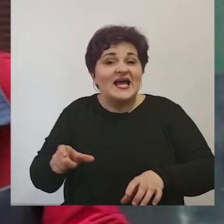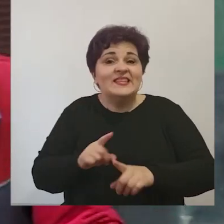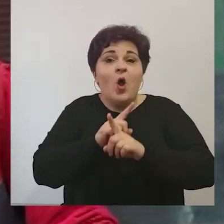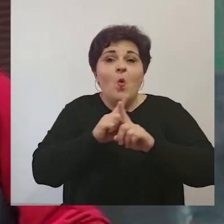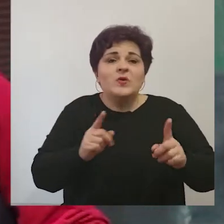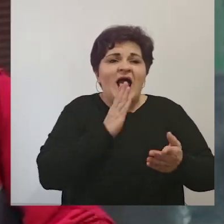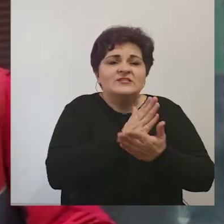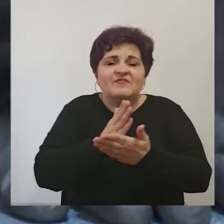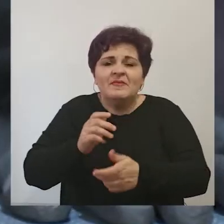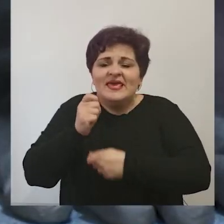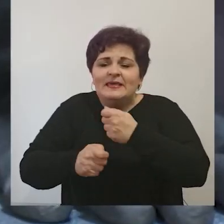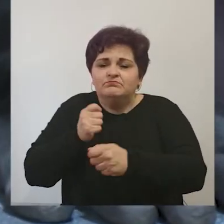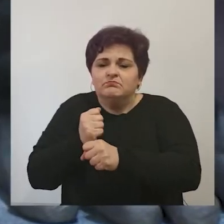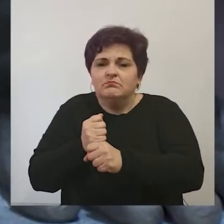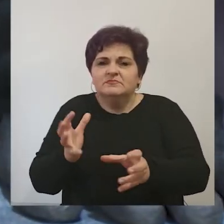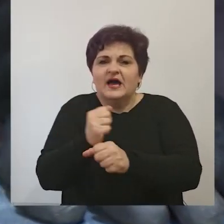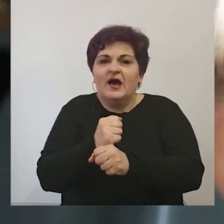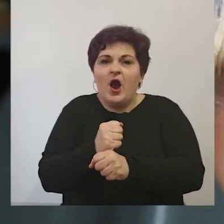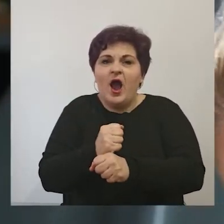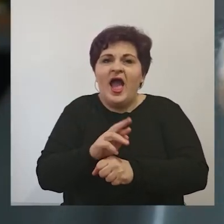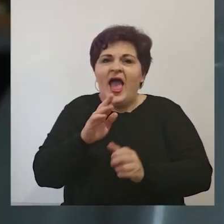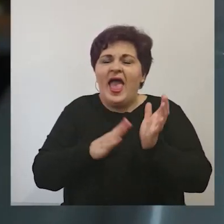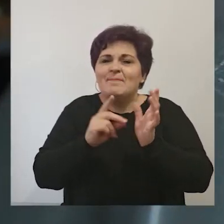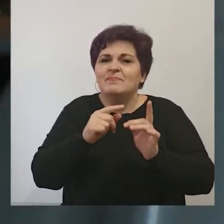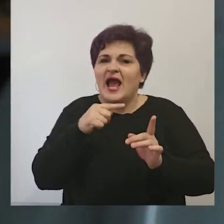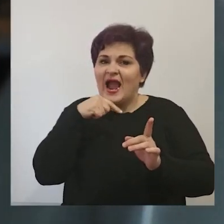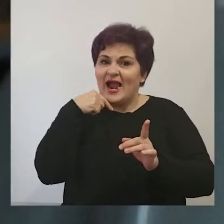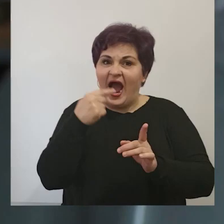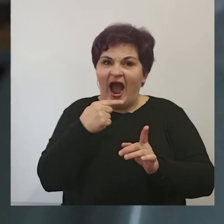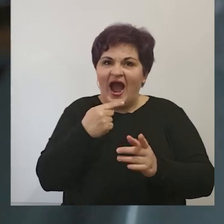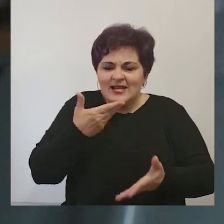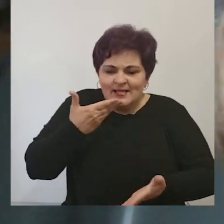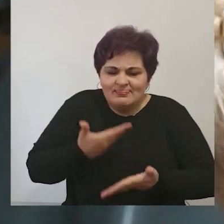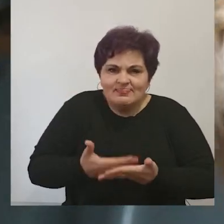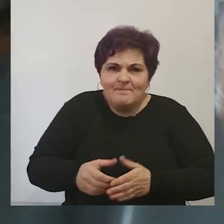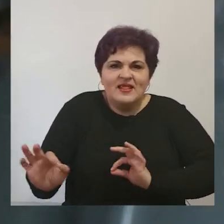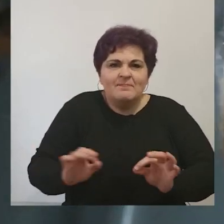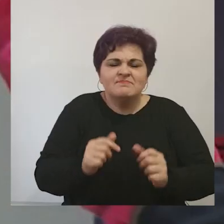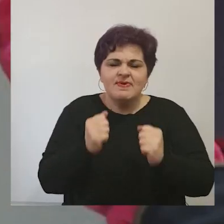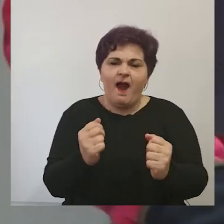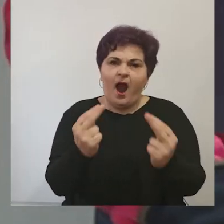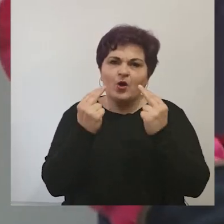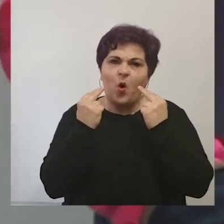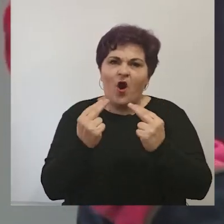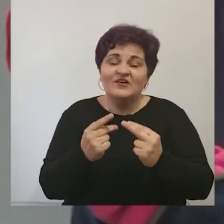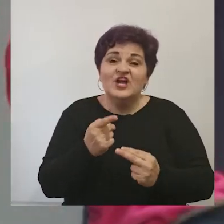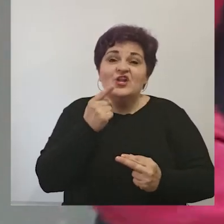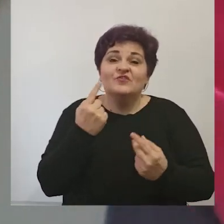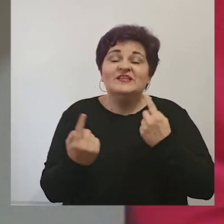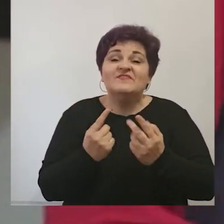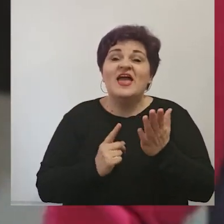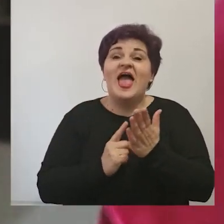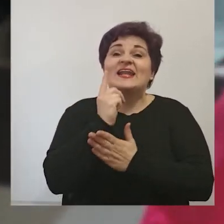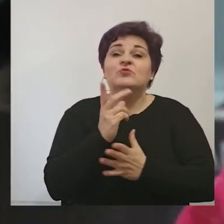radnice u različitim fazama izrade proizvoda. Emira Porić naglašava da je temeljna priprema veoma važna, jer o njoj